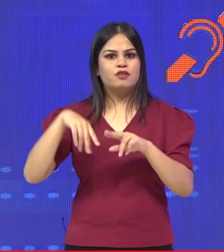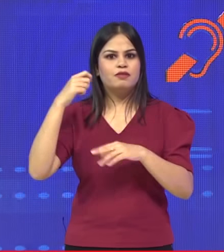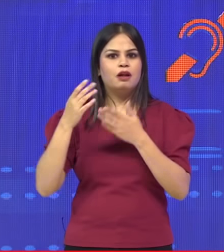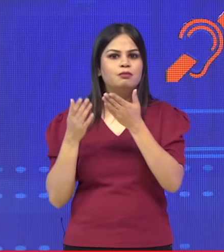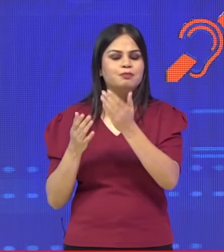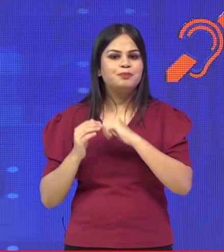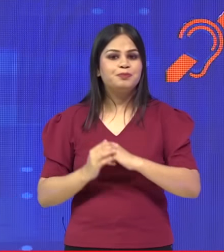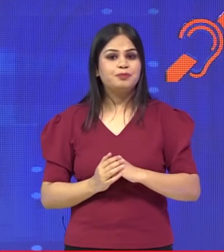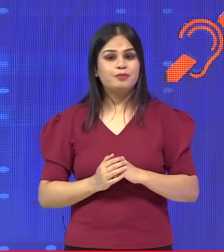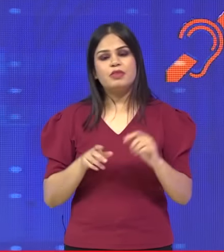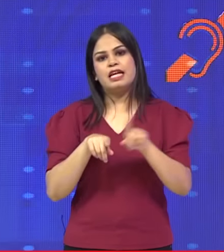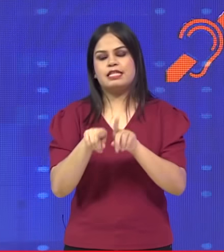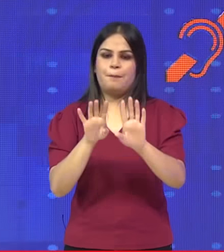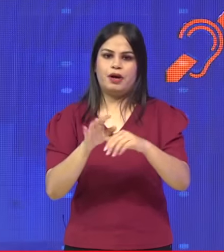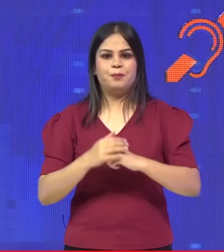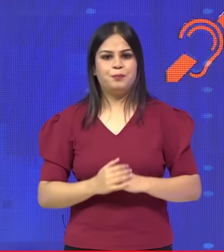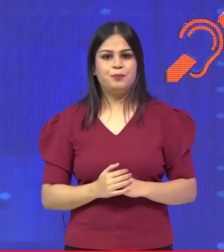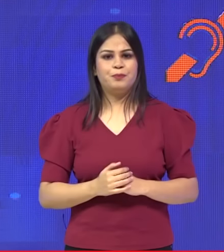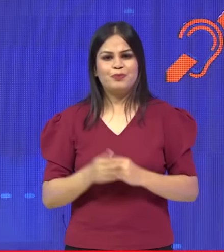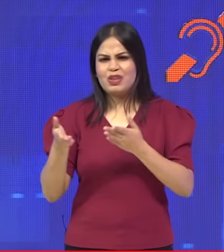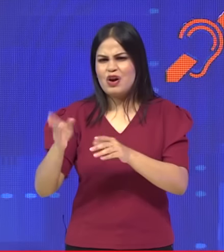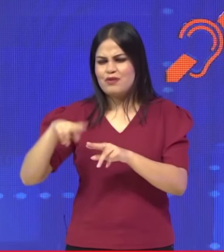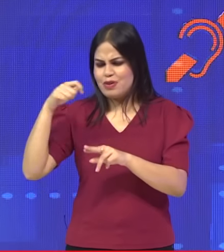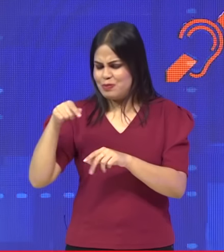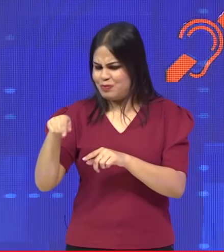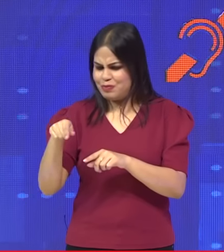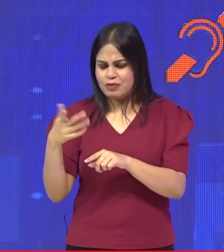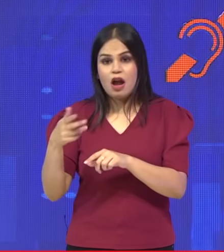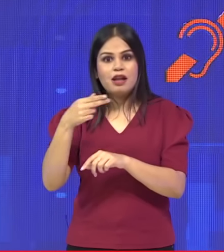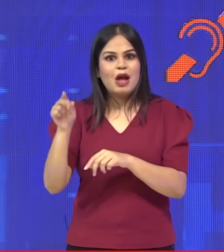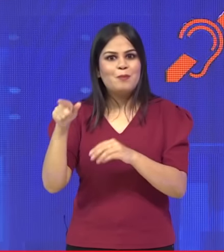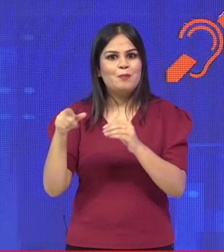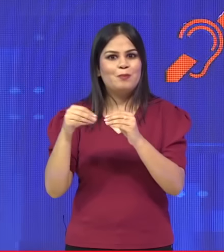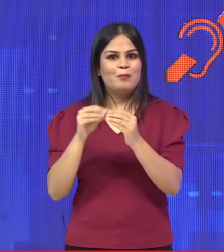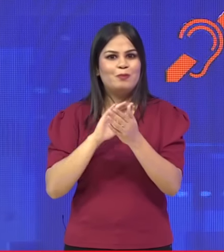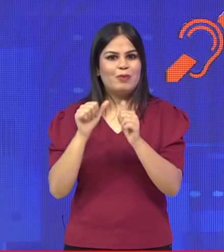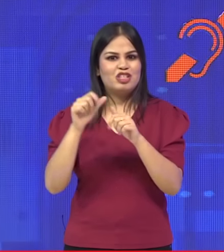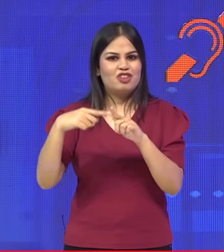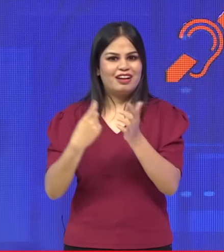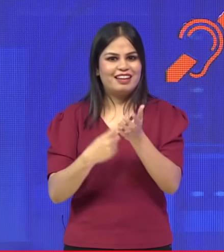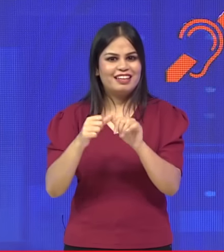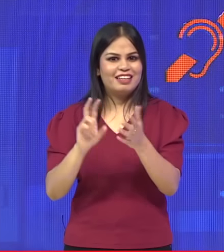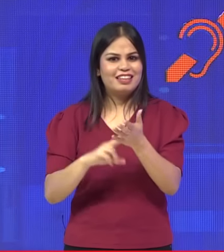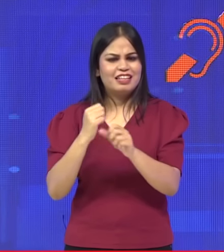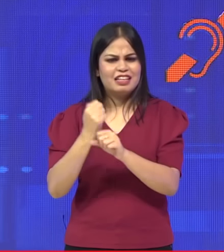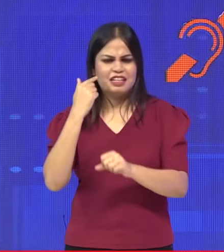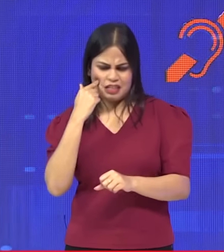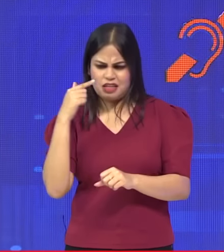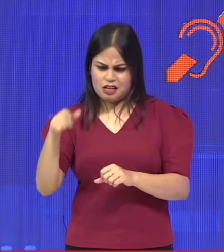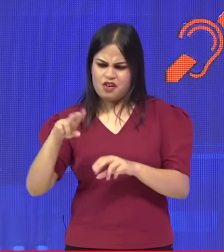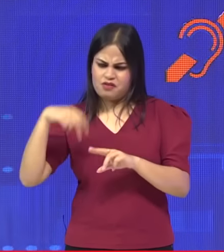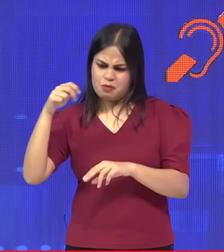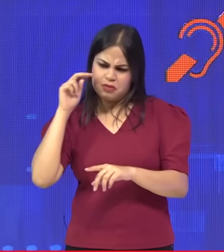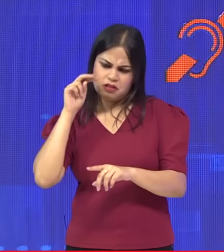अब जैसे की फिल्म बजरंगी भाईजान बजरंगी भाईजान